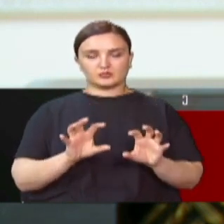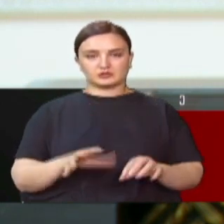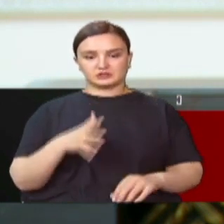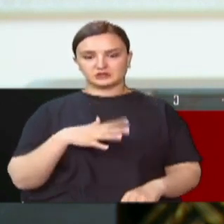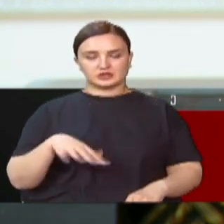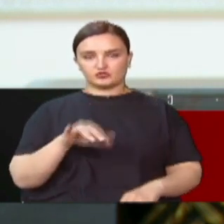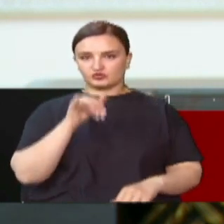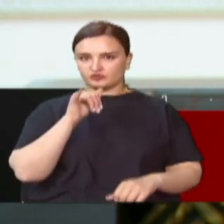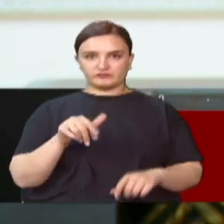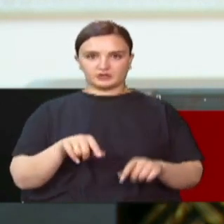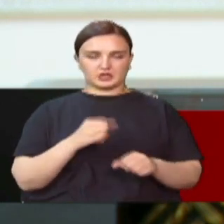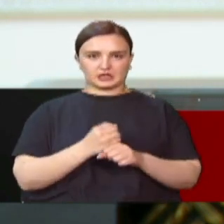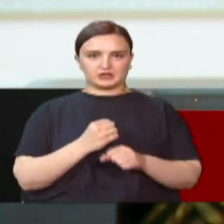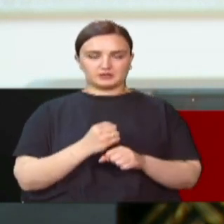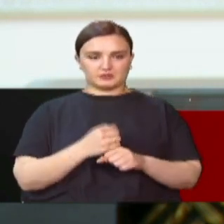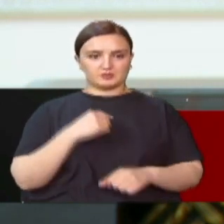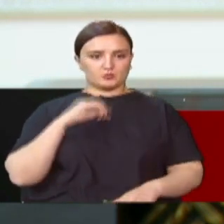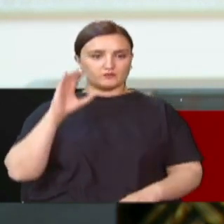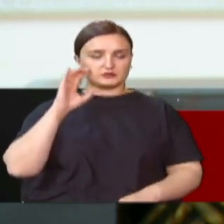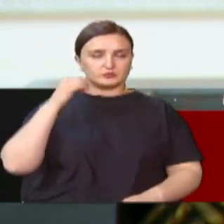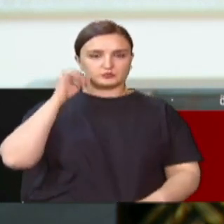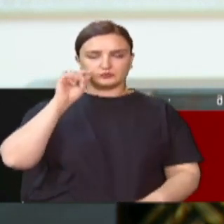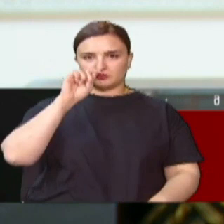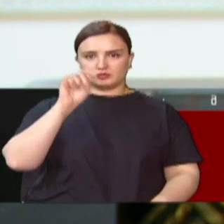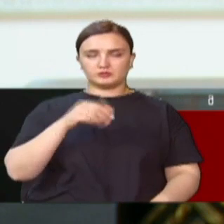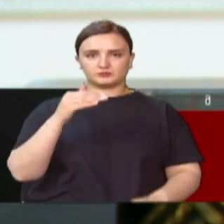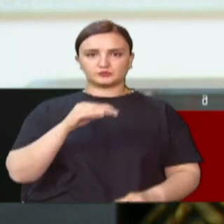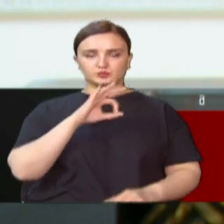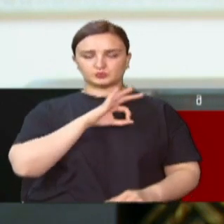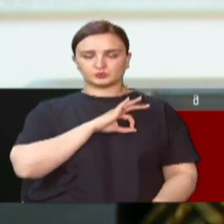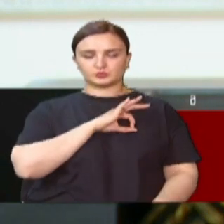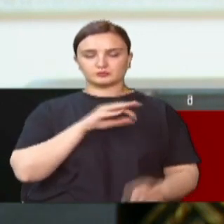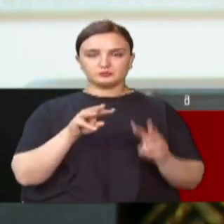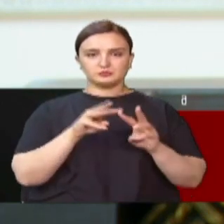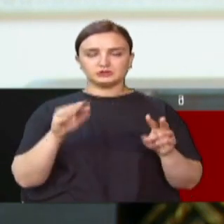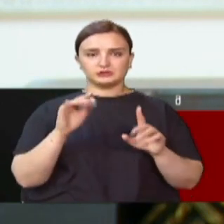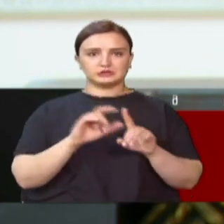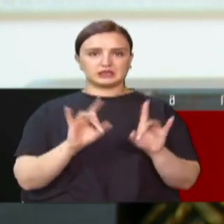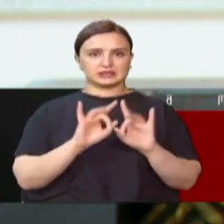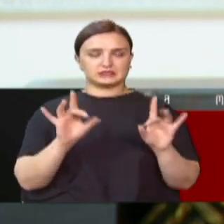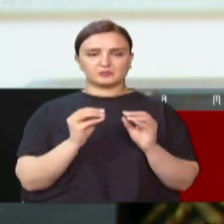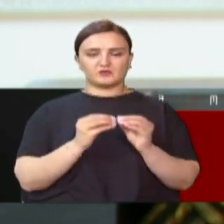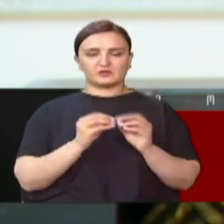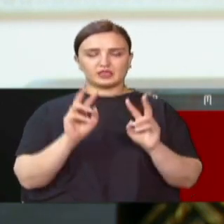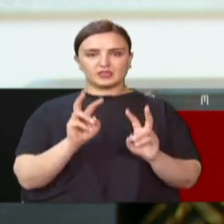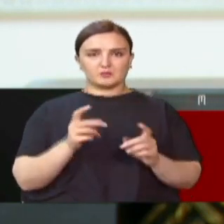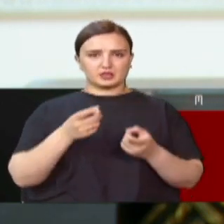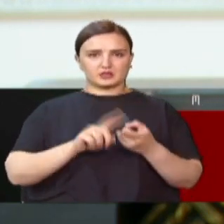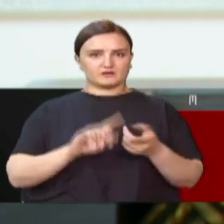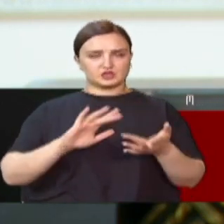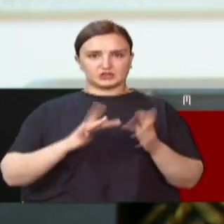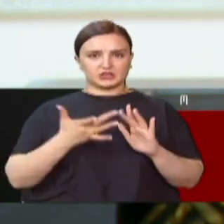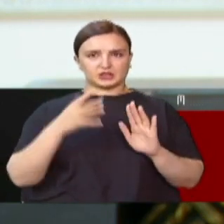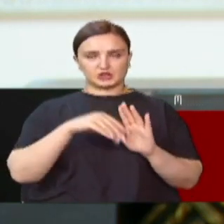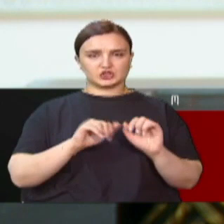საქართველოში ვერ შეიქმნება. Და მე მოვისმინე სხვათაშორის გუშინ უკრაინის იუსტიციის ministris განცხადება, იგივე თემასთან დაკავშირებით სოციალური